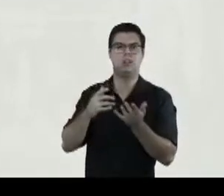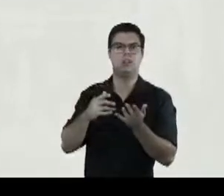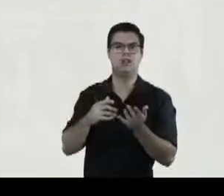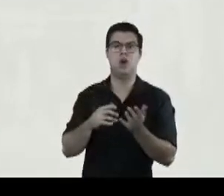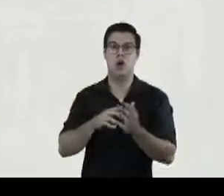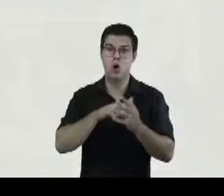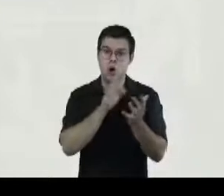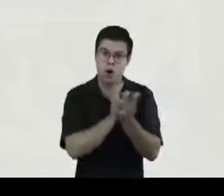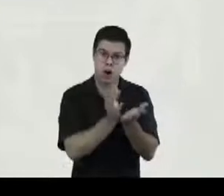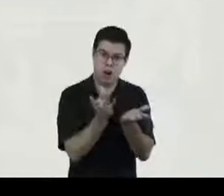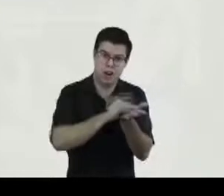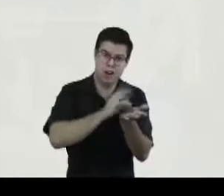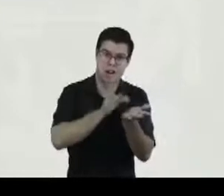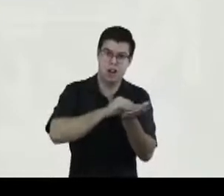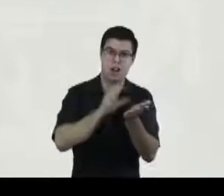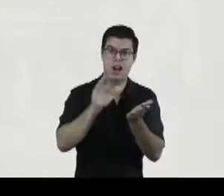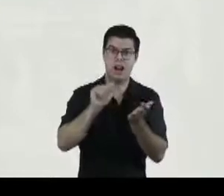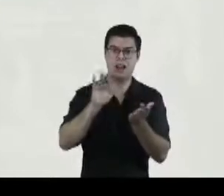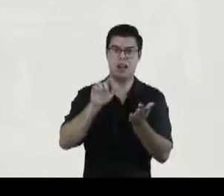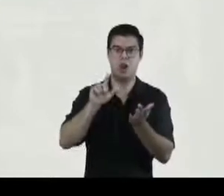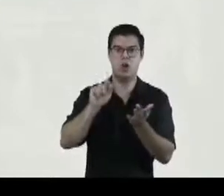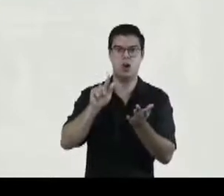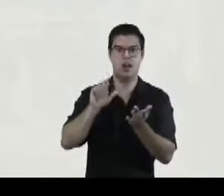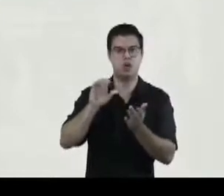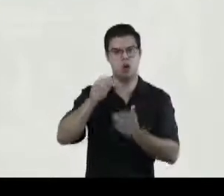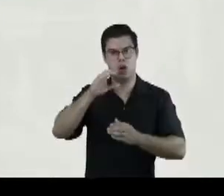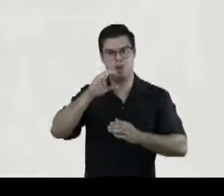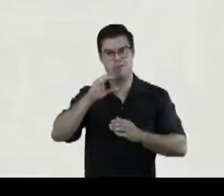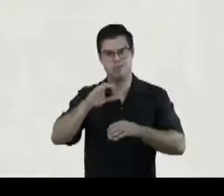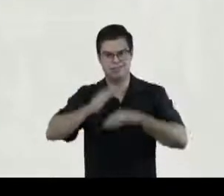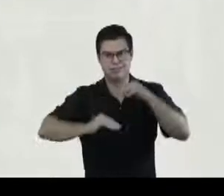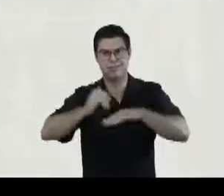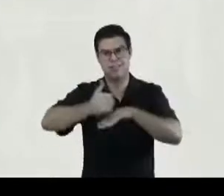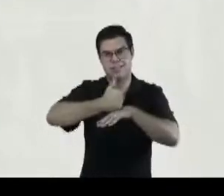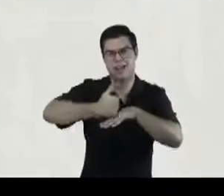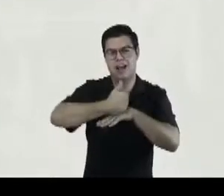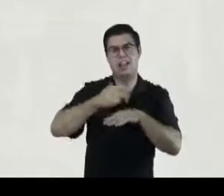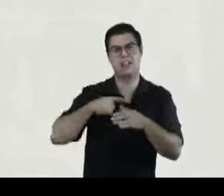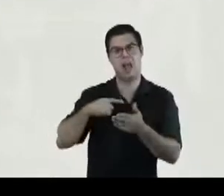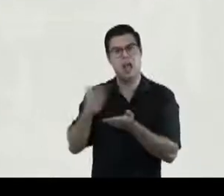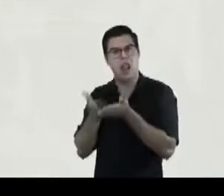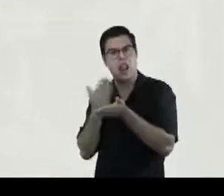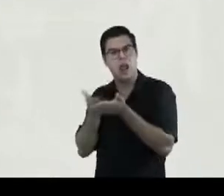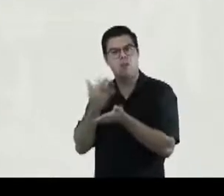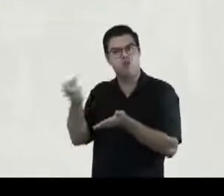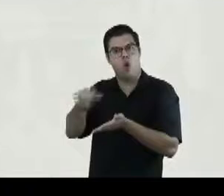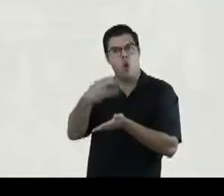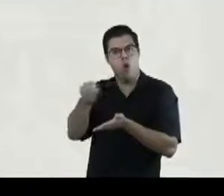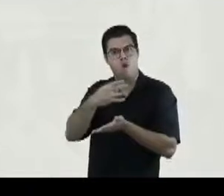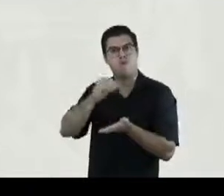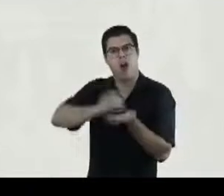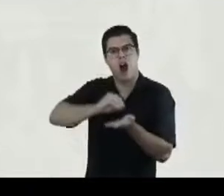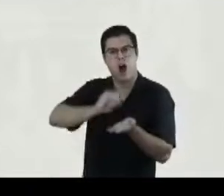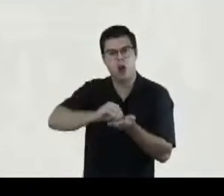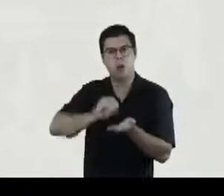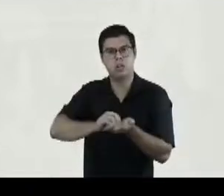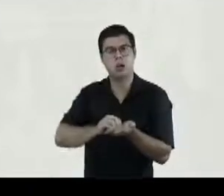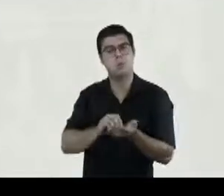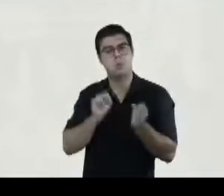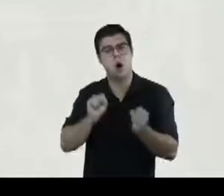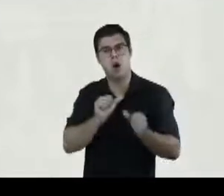à cataloguer. Alors, ils ont pu corriger le catalogue. Il y a quelques irréductibles et il n'y a pas si